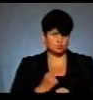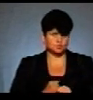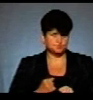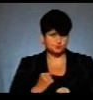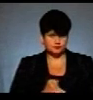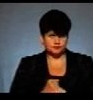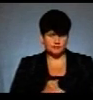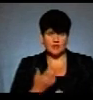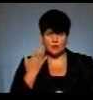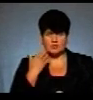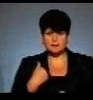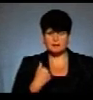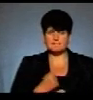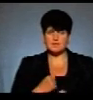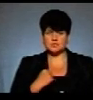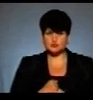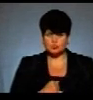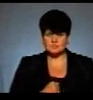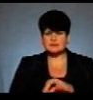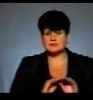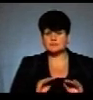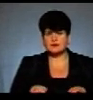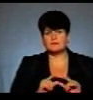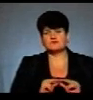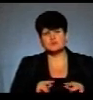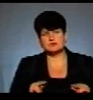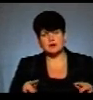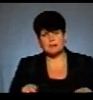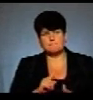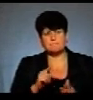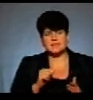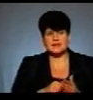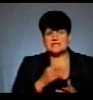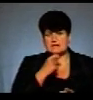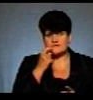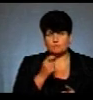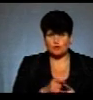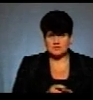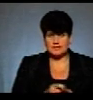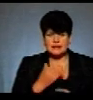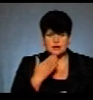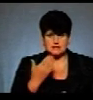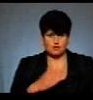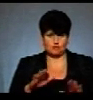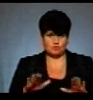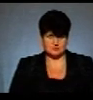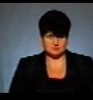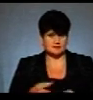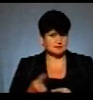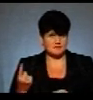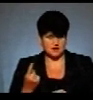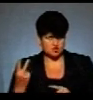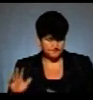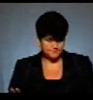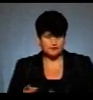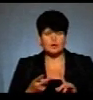І коли ми працюємо з учнями, вчителями, питання відповідальності на останньому місці – це перше.